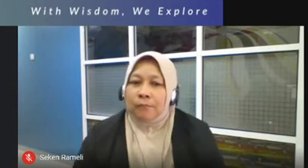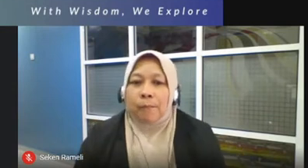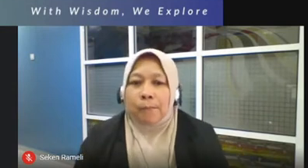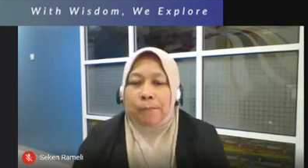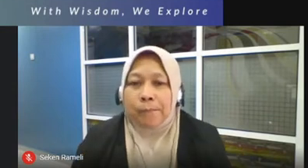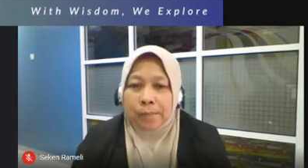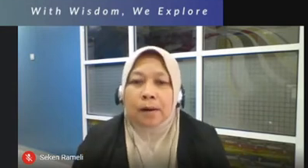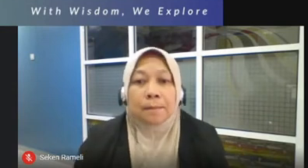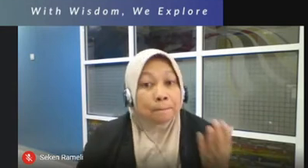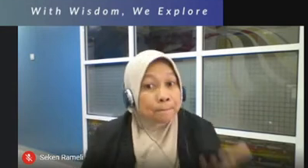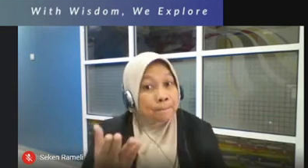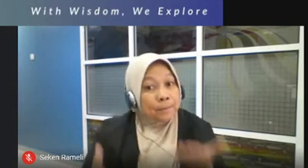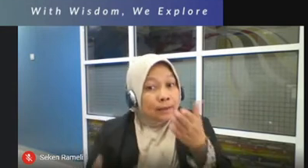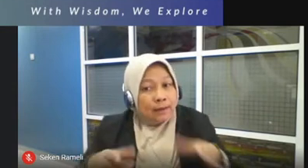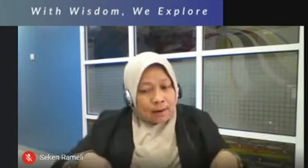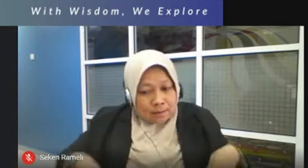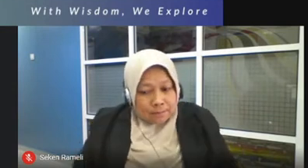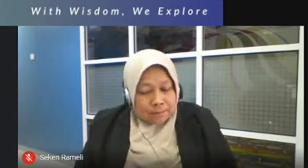Jadi mungkin